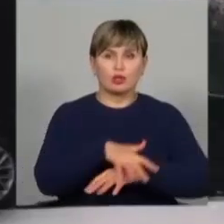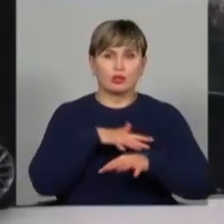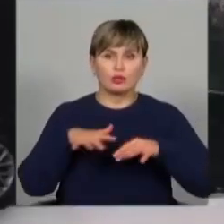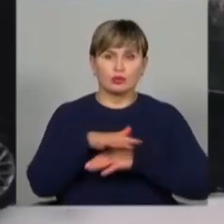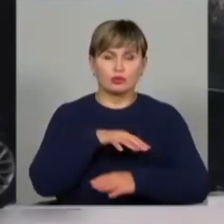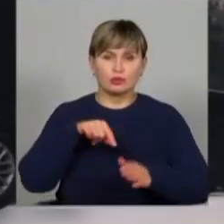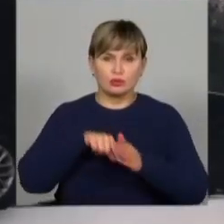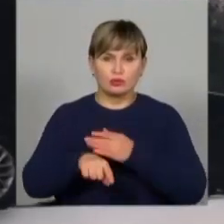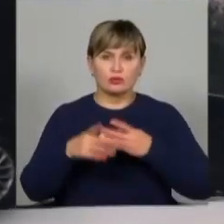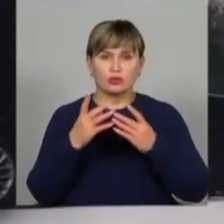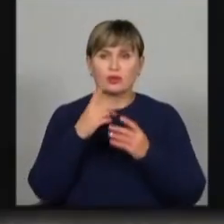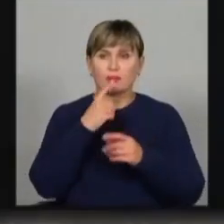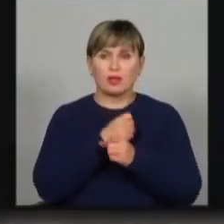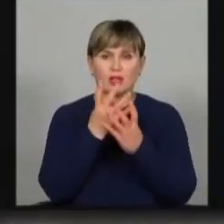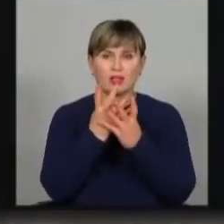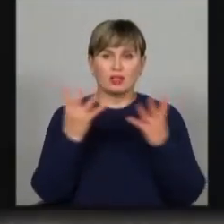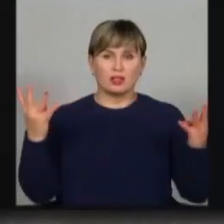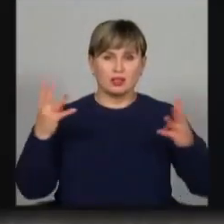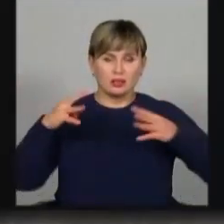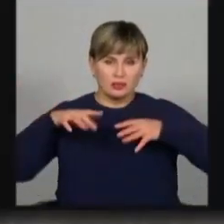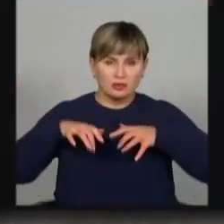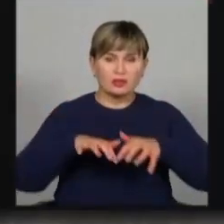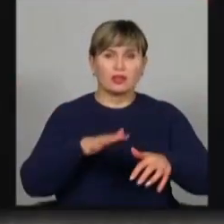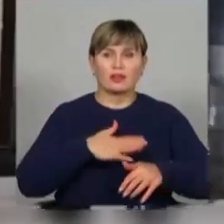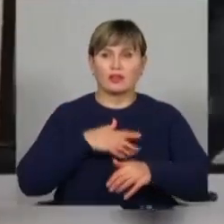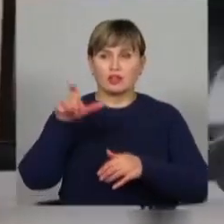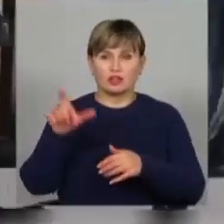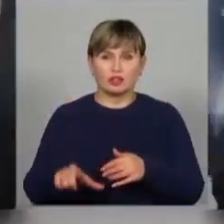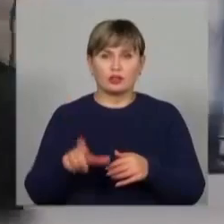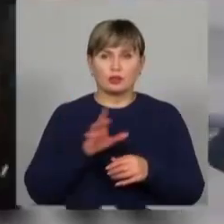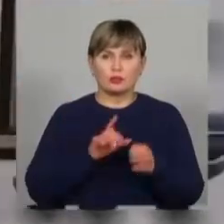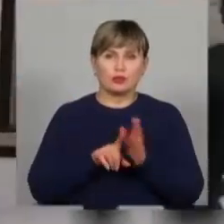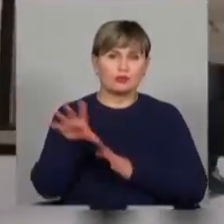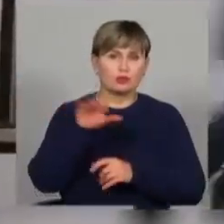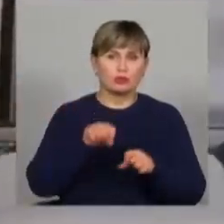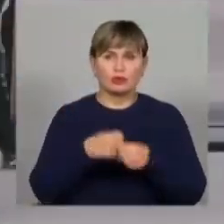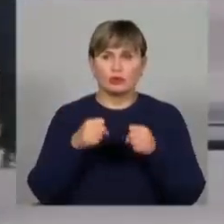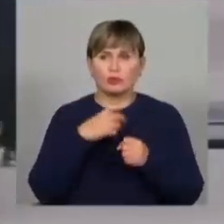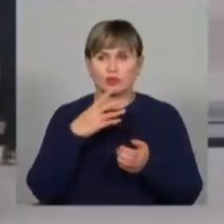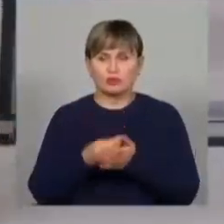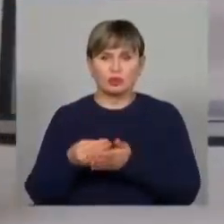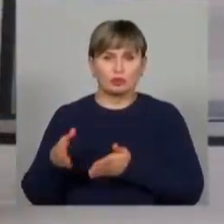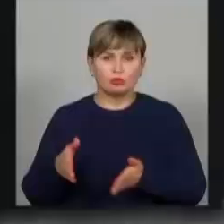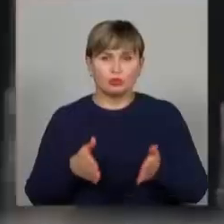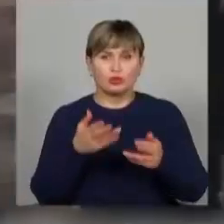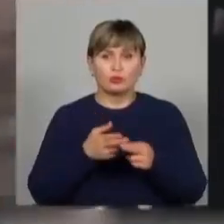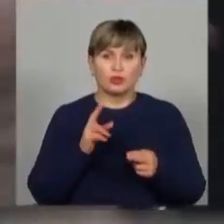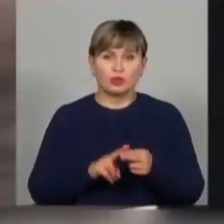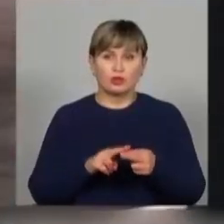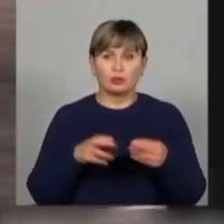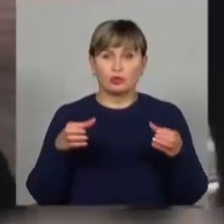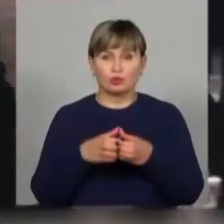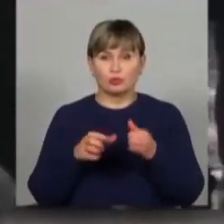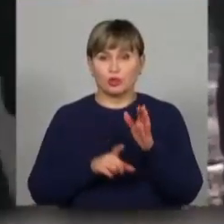прорвав оборону силовиков в числе которых был и наш герой начали крушить все на своем пути при этом определенная группа